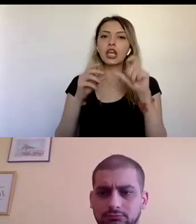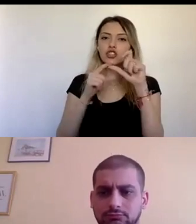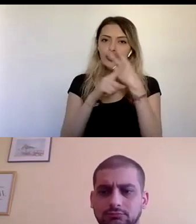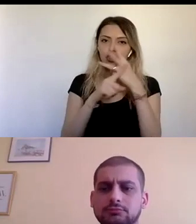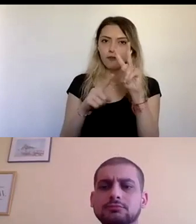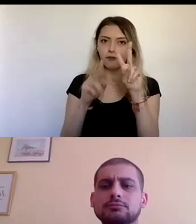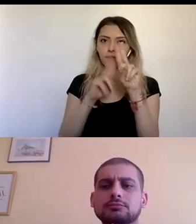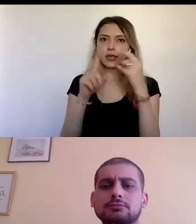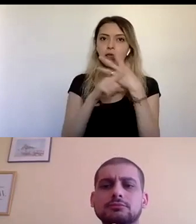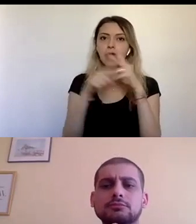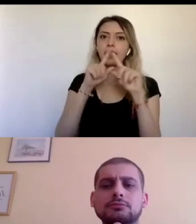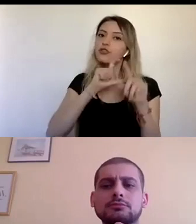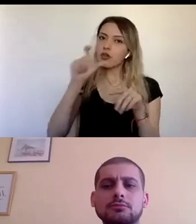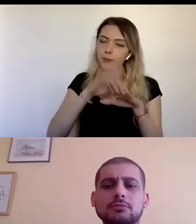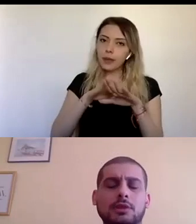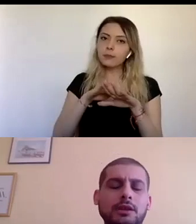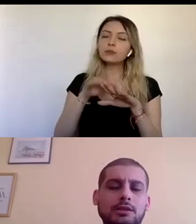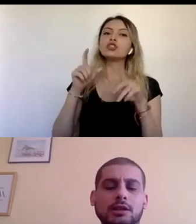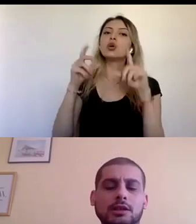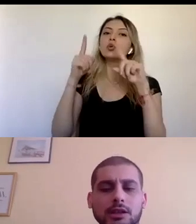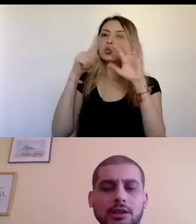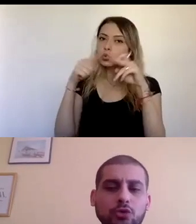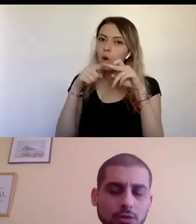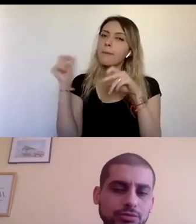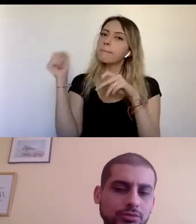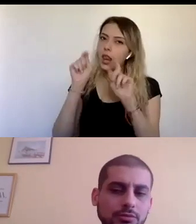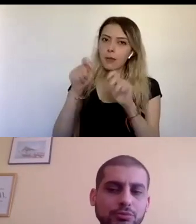konusunda yönlendirme yapmıştı. Evet,